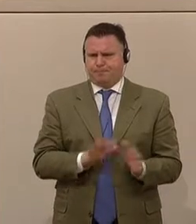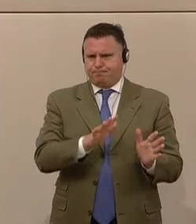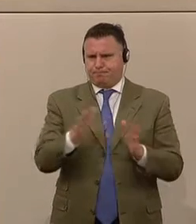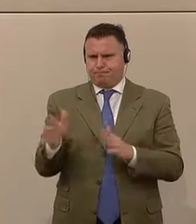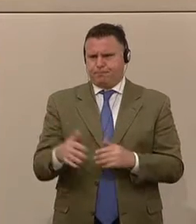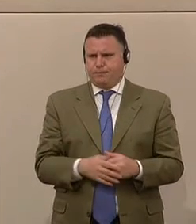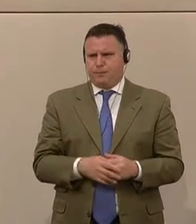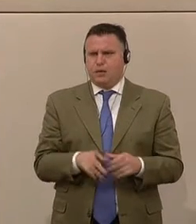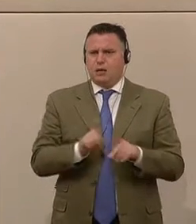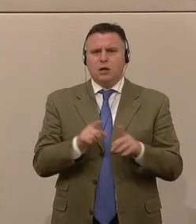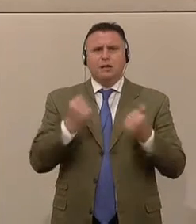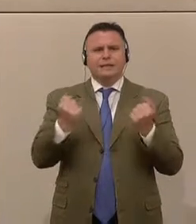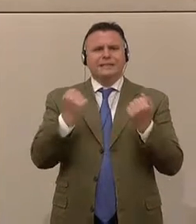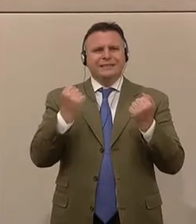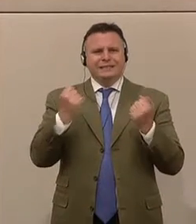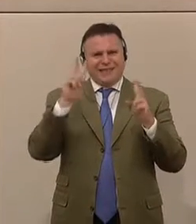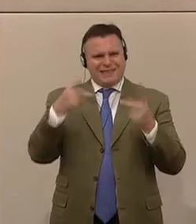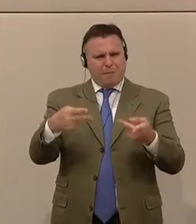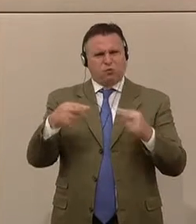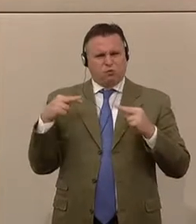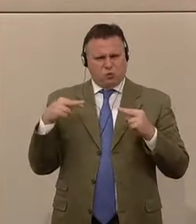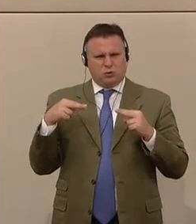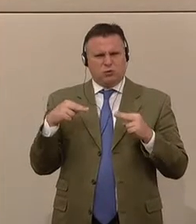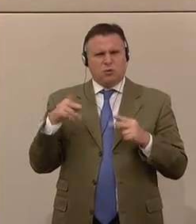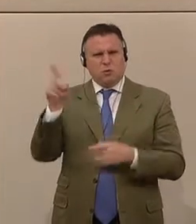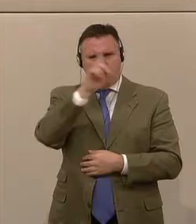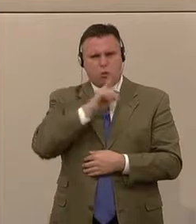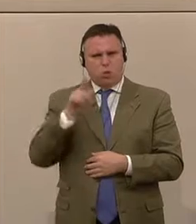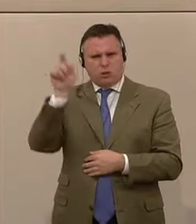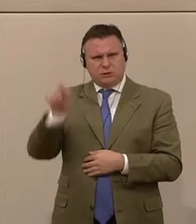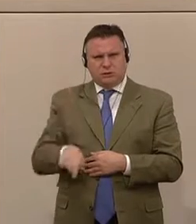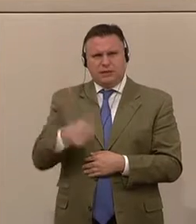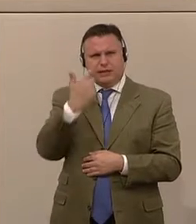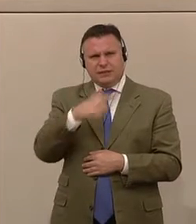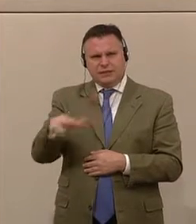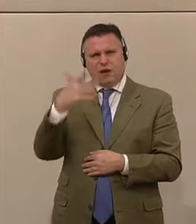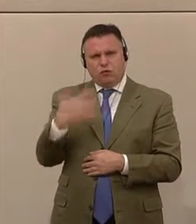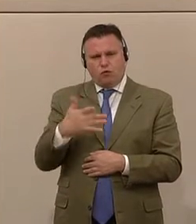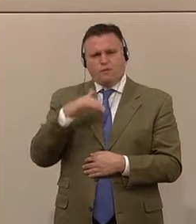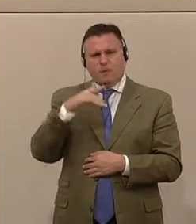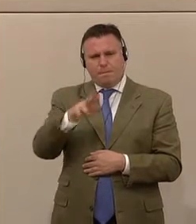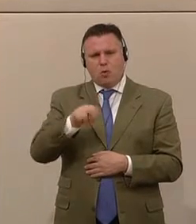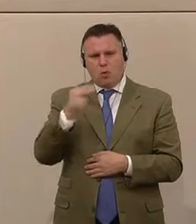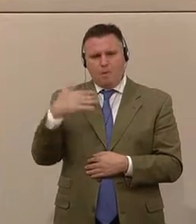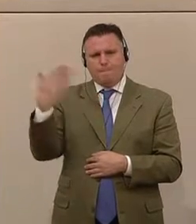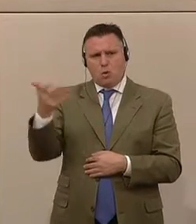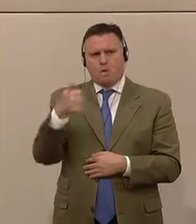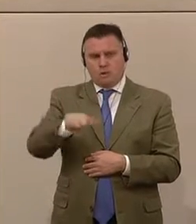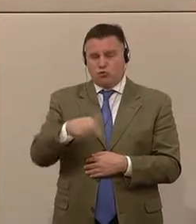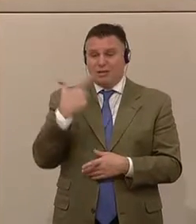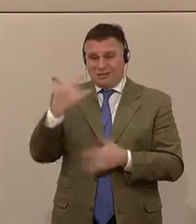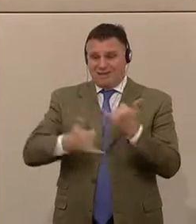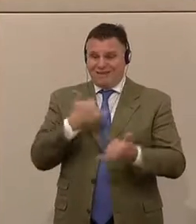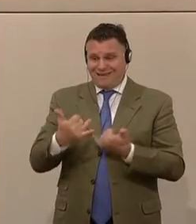Und wenn wir zum Thema Sicherheit kurz zurückkommen. Für die Polizei gibt es 250 Millionen Euro mehr innerhalb von